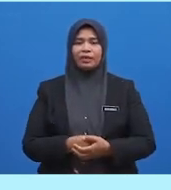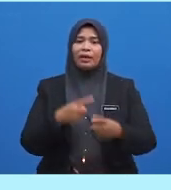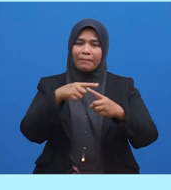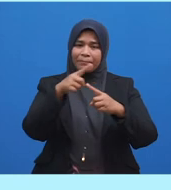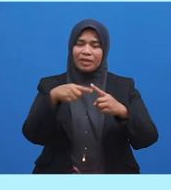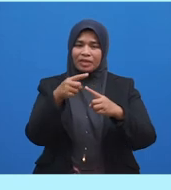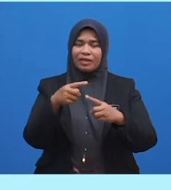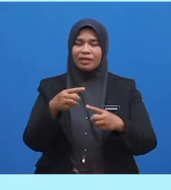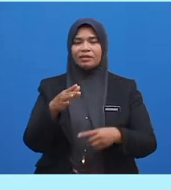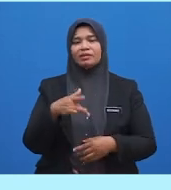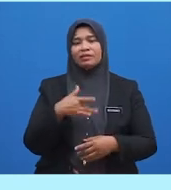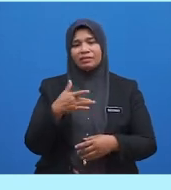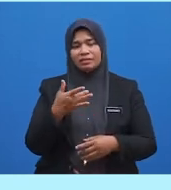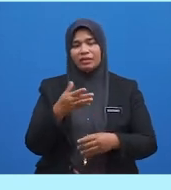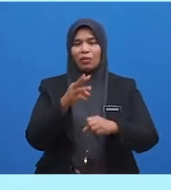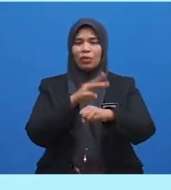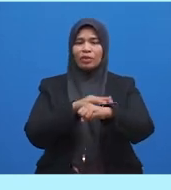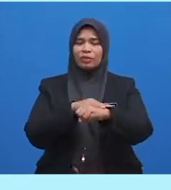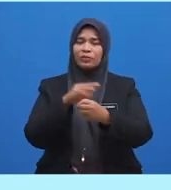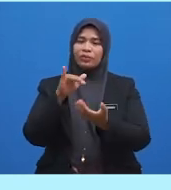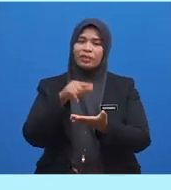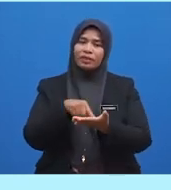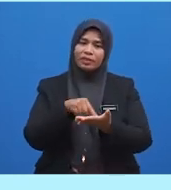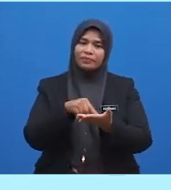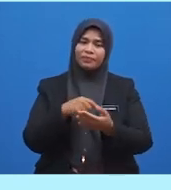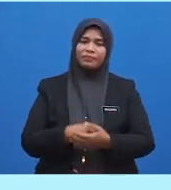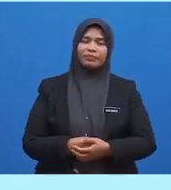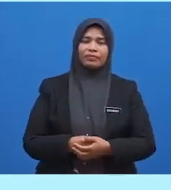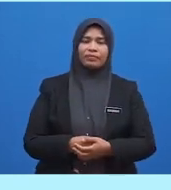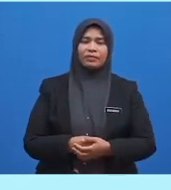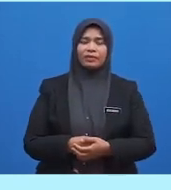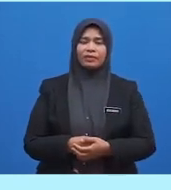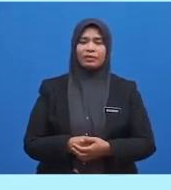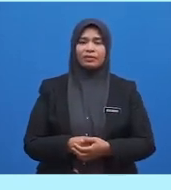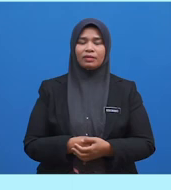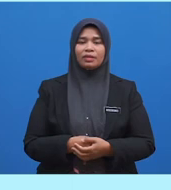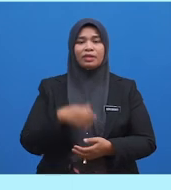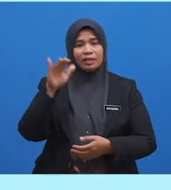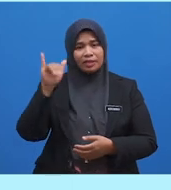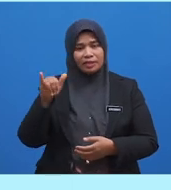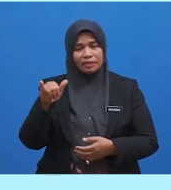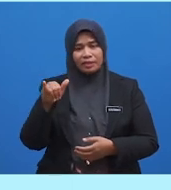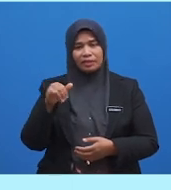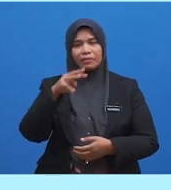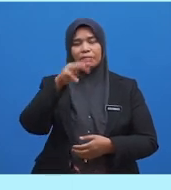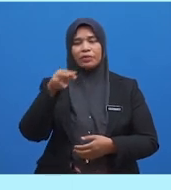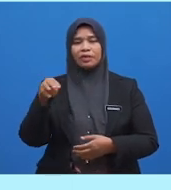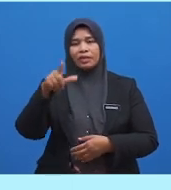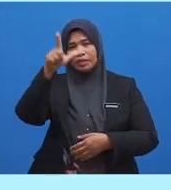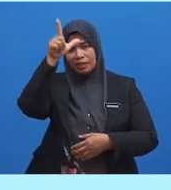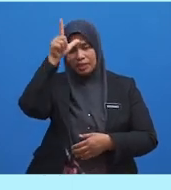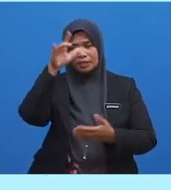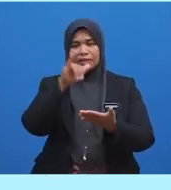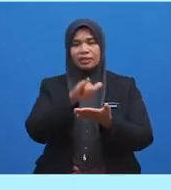pilek agaknya waktu ini Oh iya murid lelaki